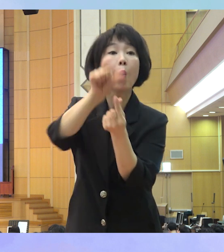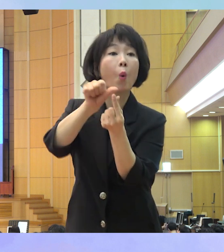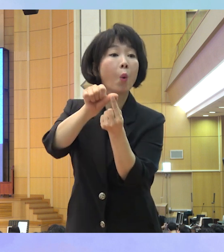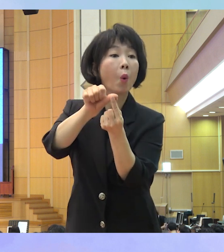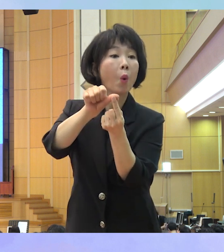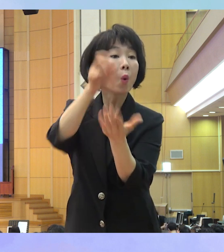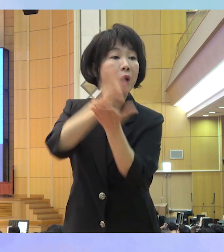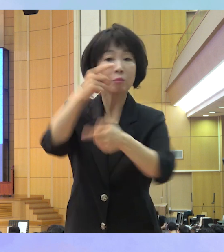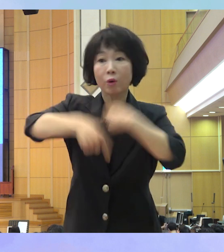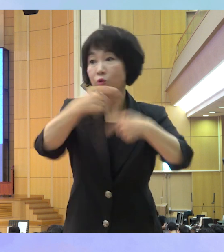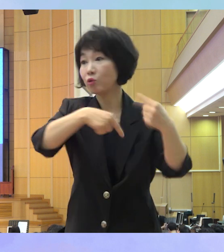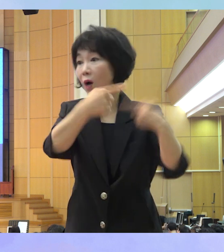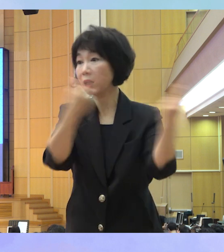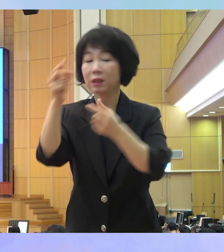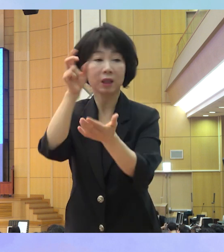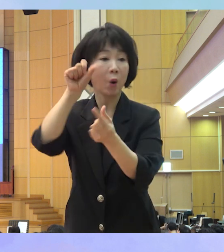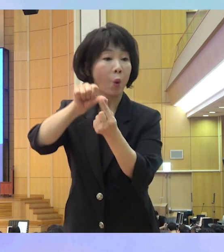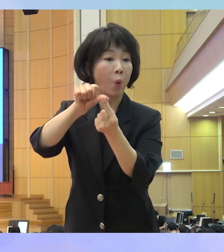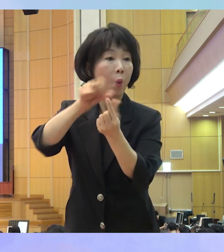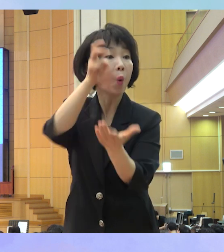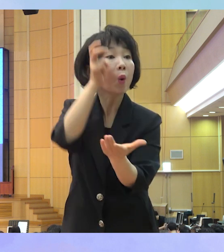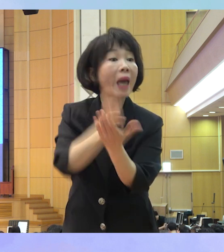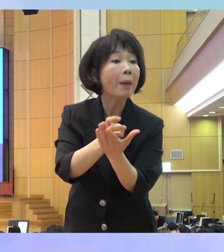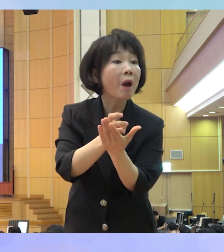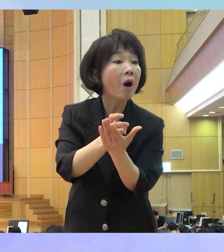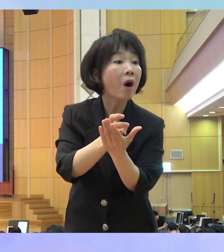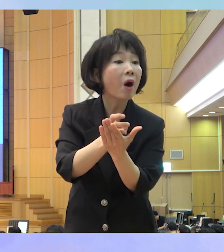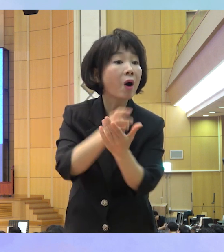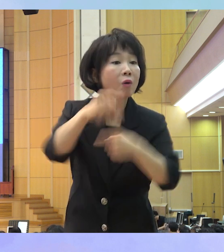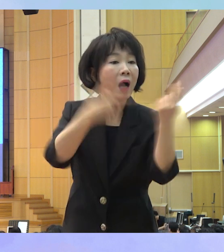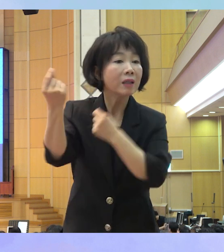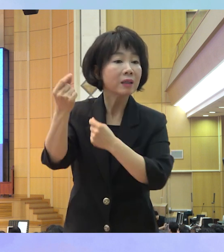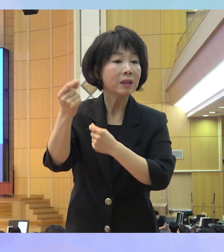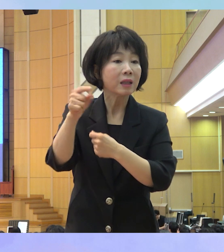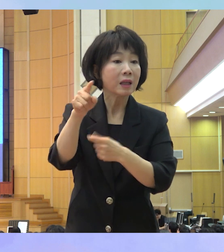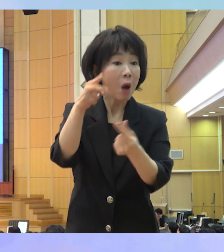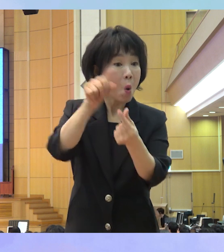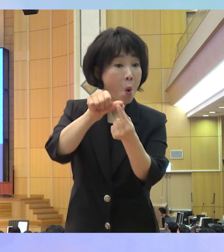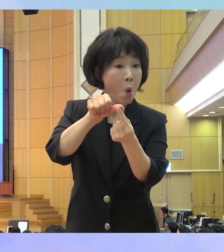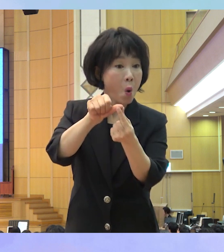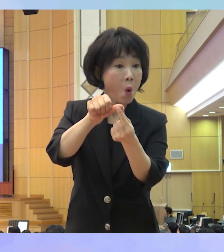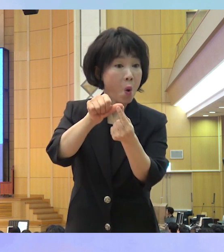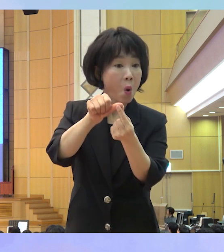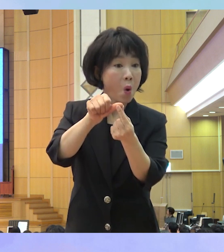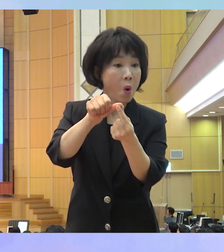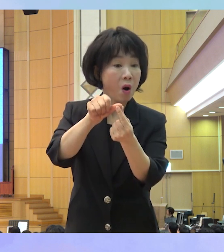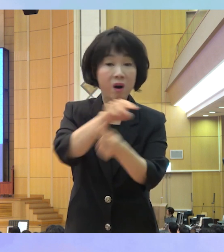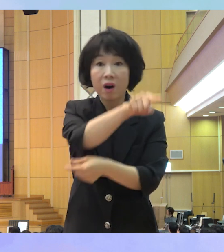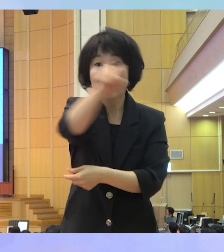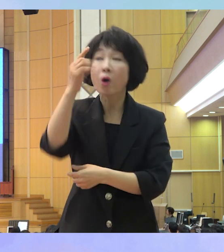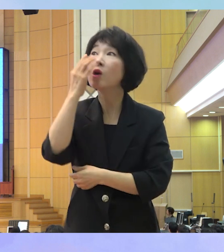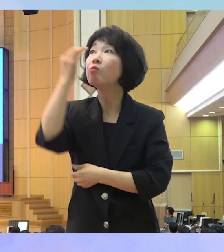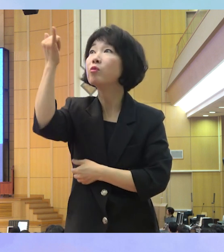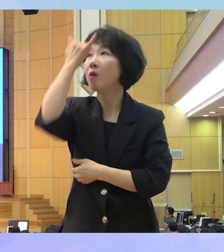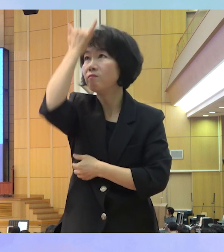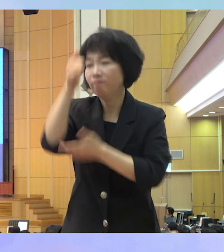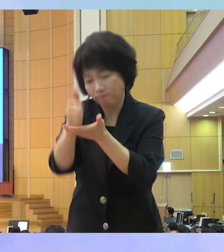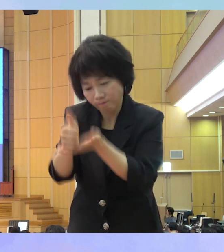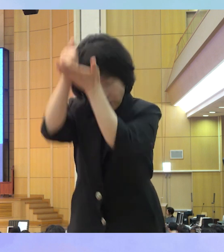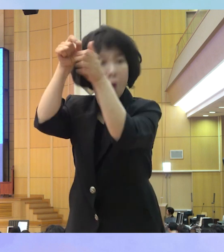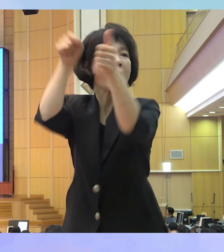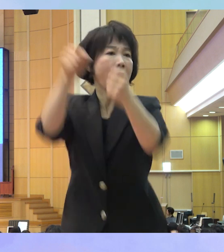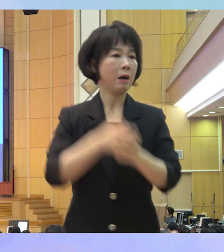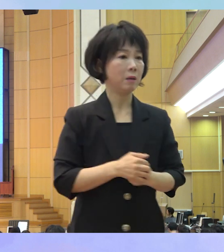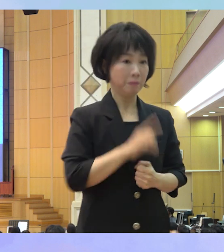한번 읽어볼까요? 제 5는 한번 읽어보세요. 시작. 제 5는 내 부모를 공경하라.